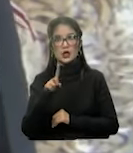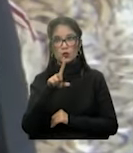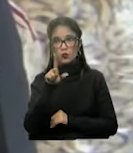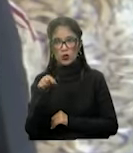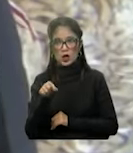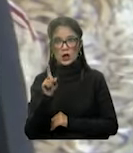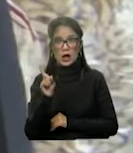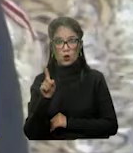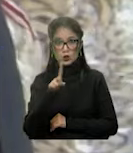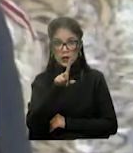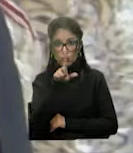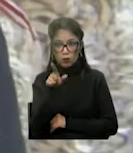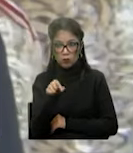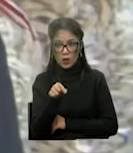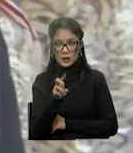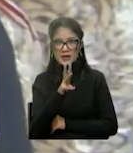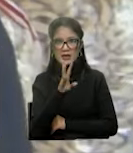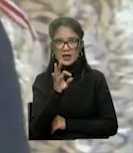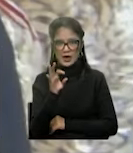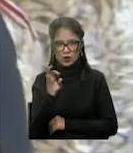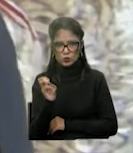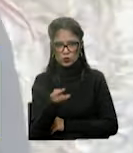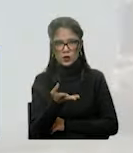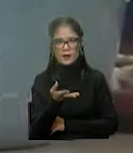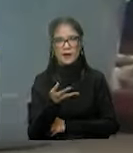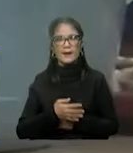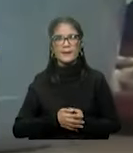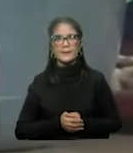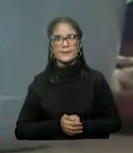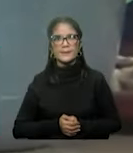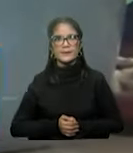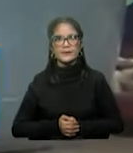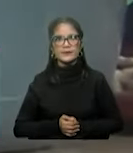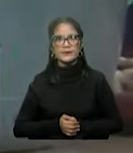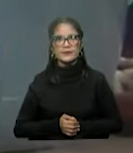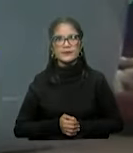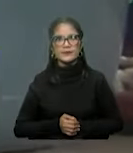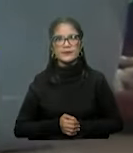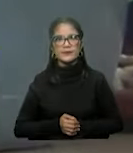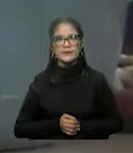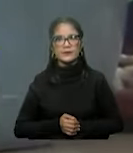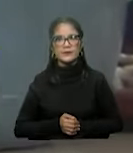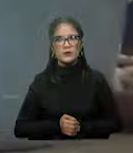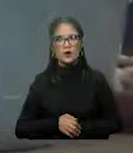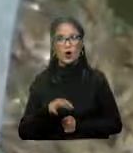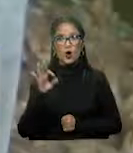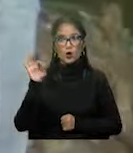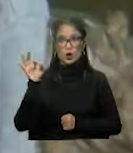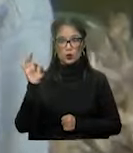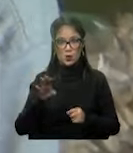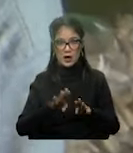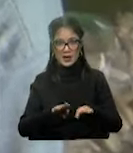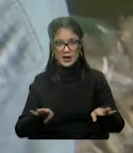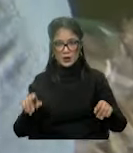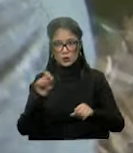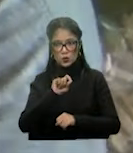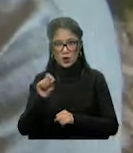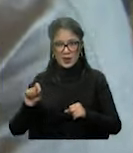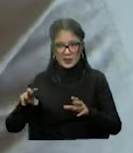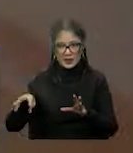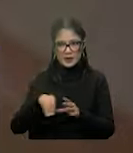bulan 300 ada. 300 juta? Iya. Sementara orang tua murid yang direkrut mengaku dengan adanya